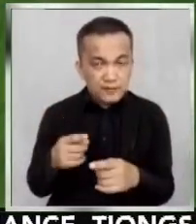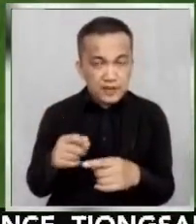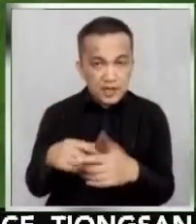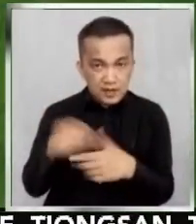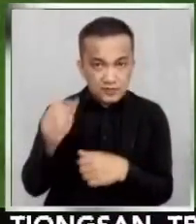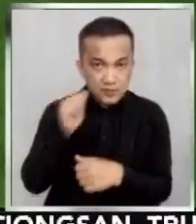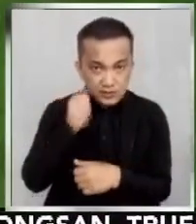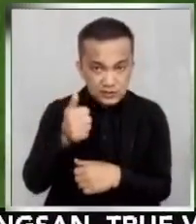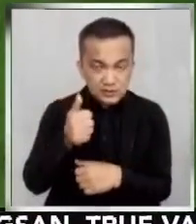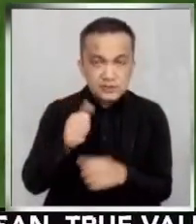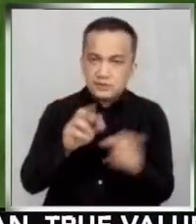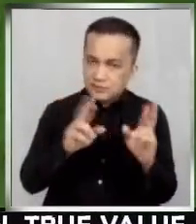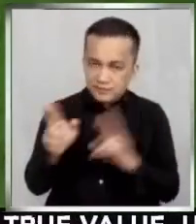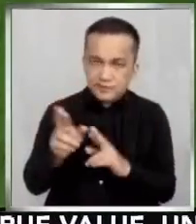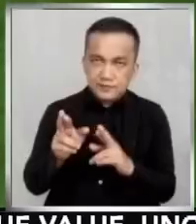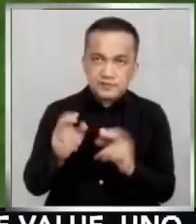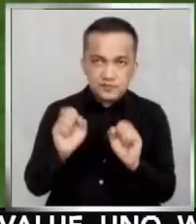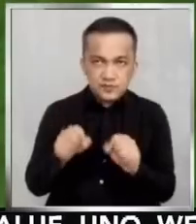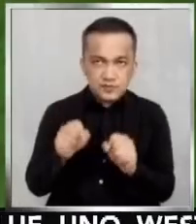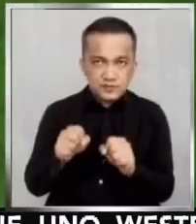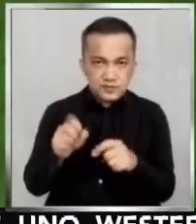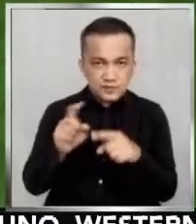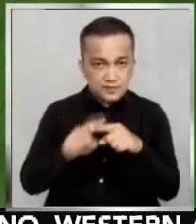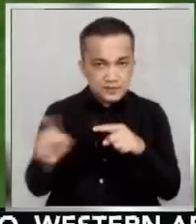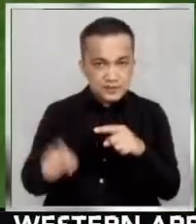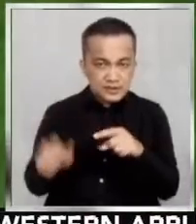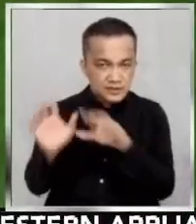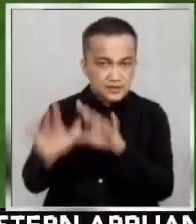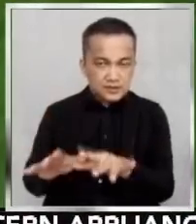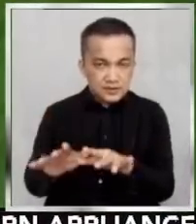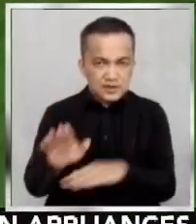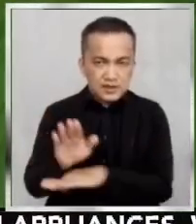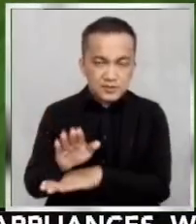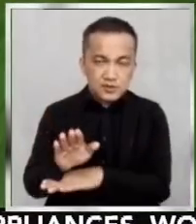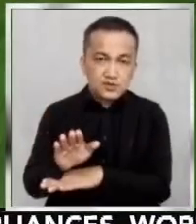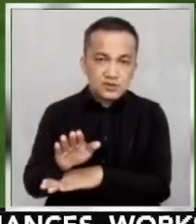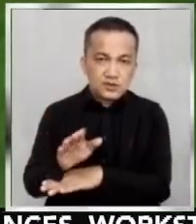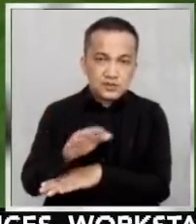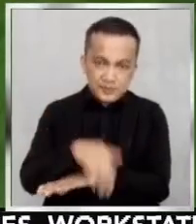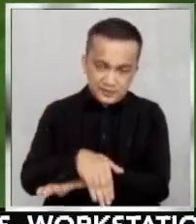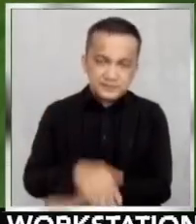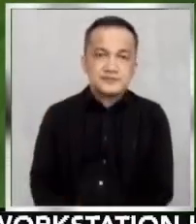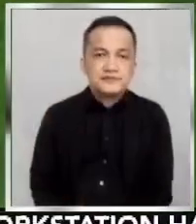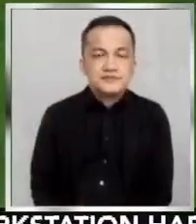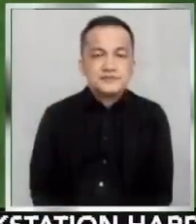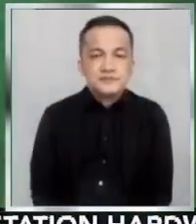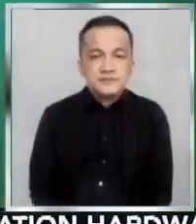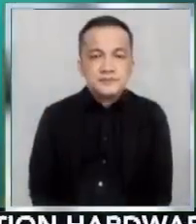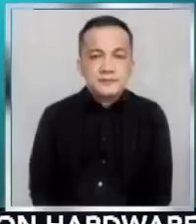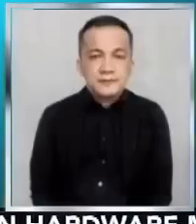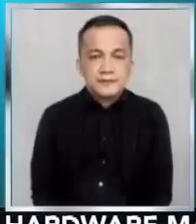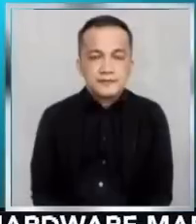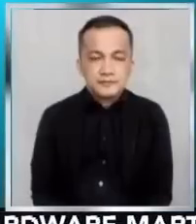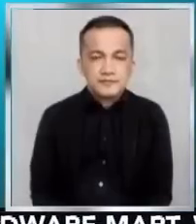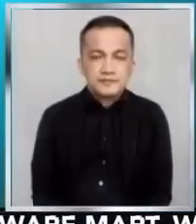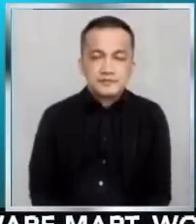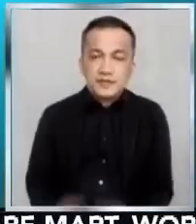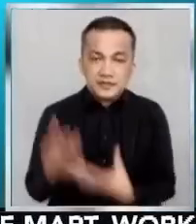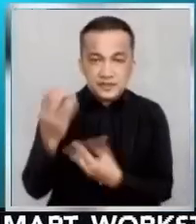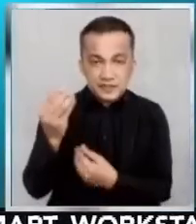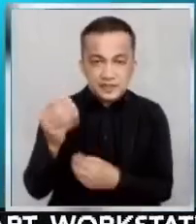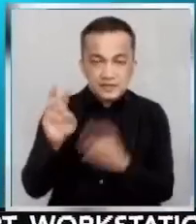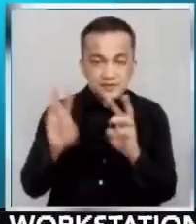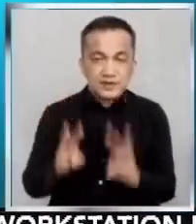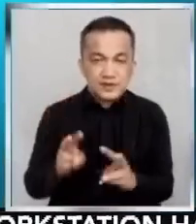handa pa rin sa posibleng thunderstorms sa hapon o kaya naman ay sa gabi. At yan ang latest sa lagay ng